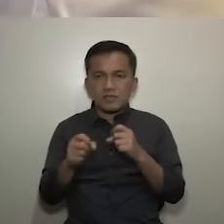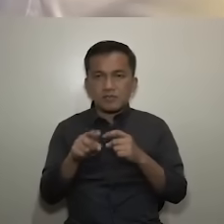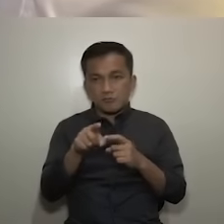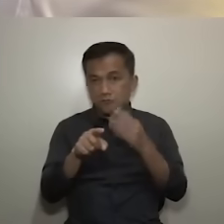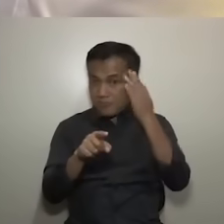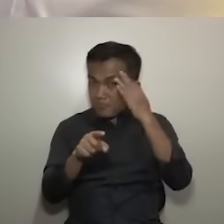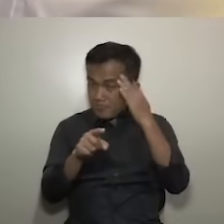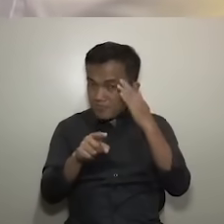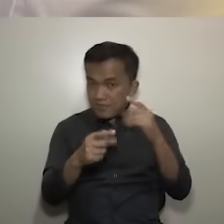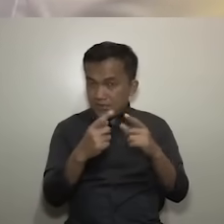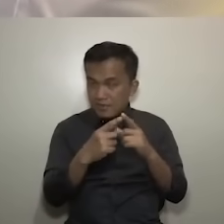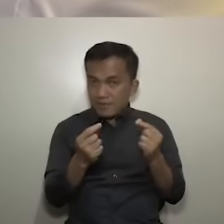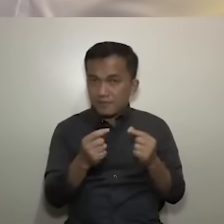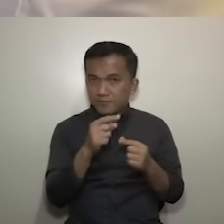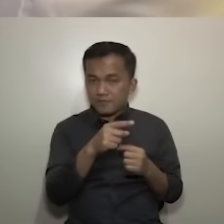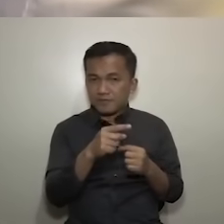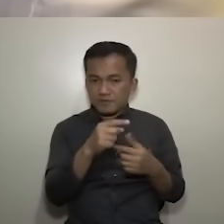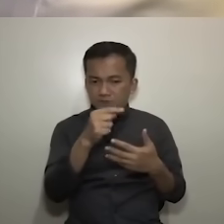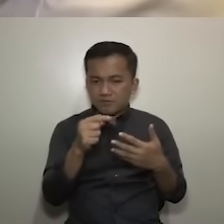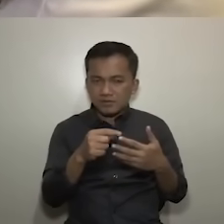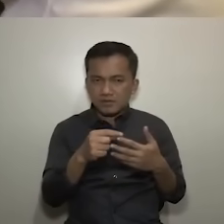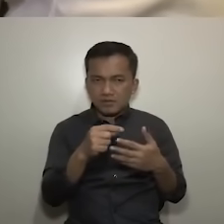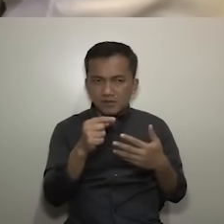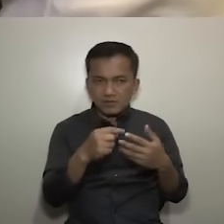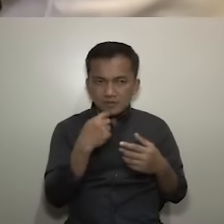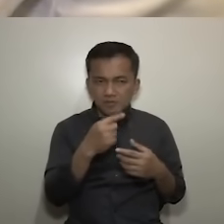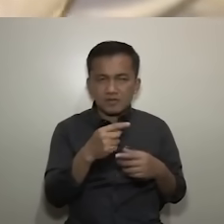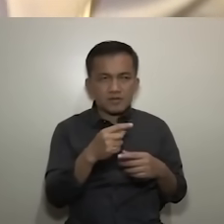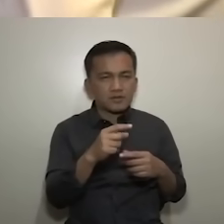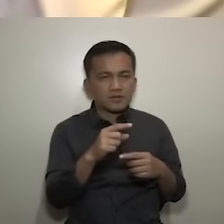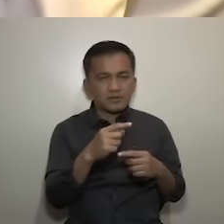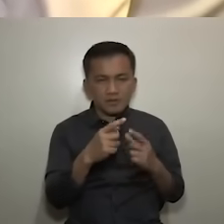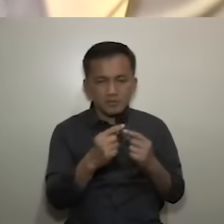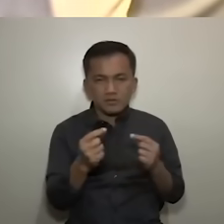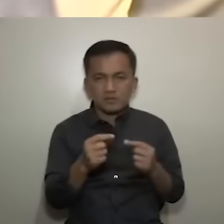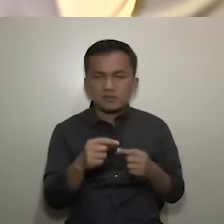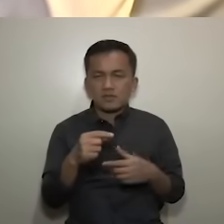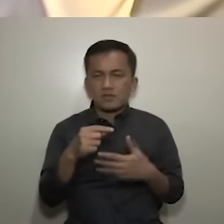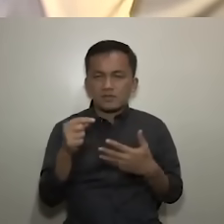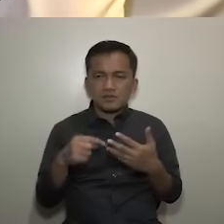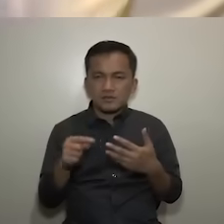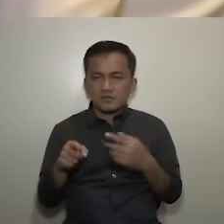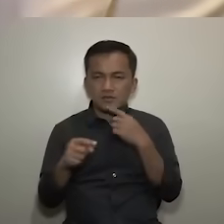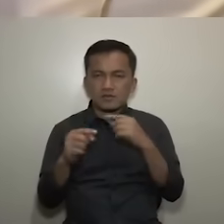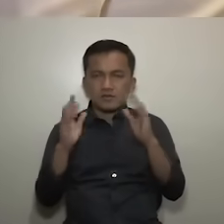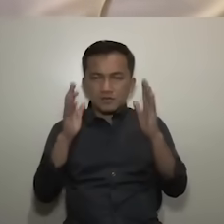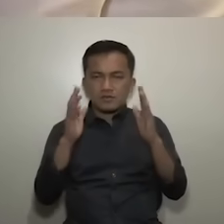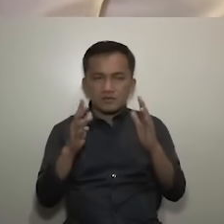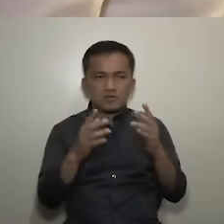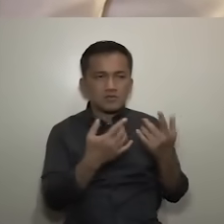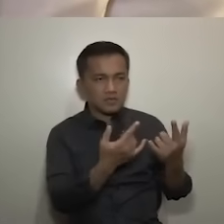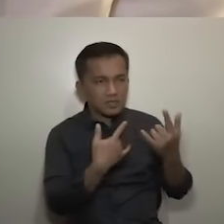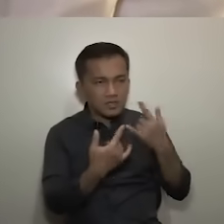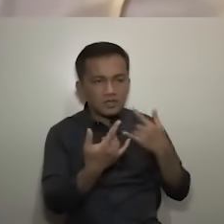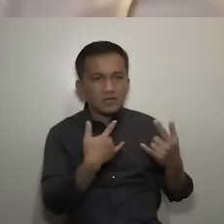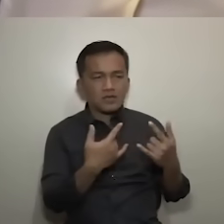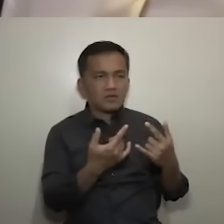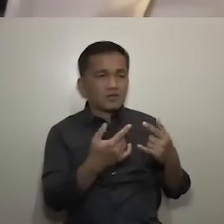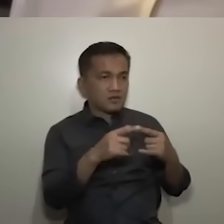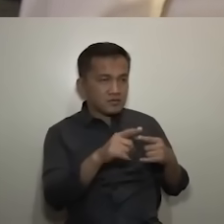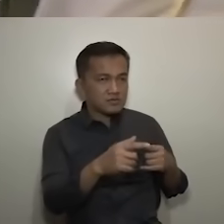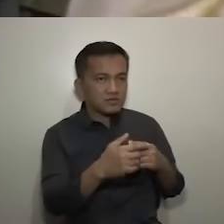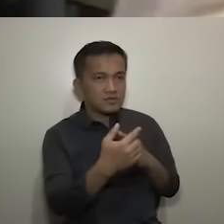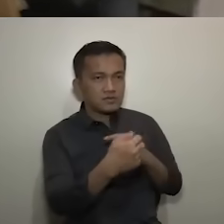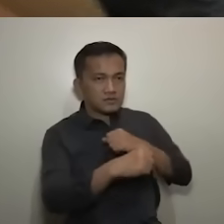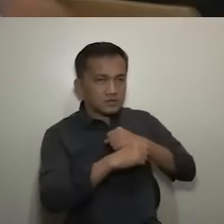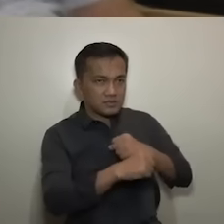na yung Hapon na yun ay kung ano mga sinasabi. Ano mga sinasabi? Ano mga at saka yung iba po kasi doon nakipagkwentuhan lang naga, naman. I love you po sila.